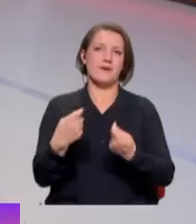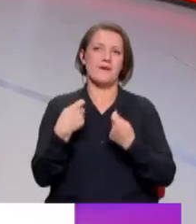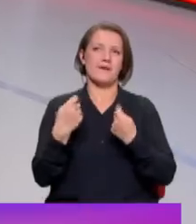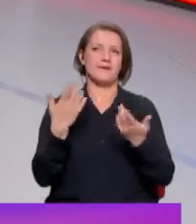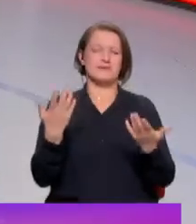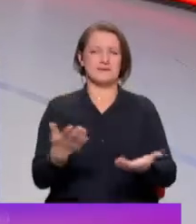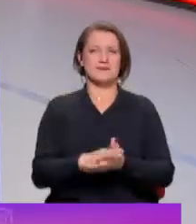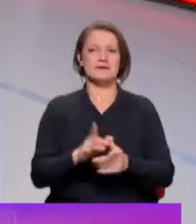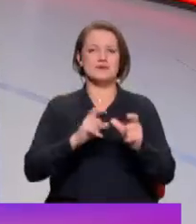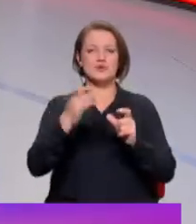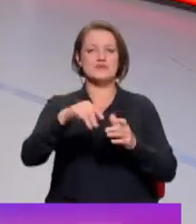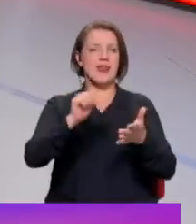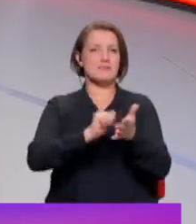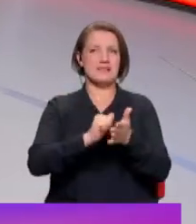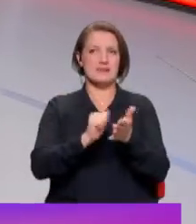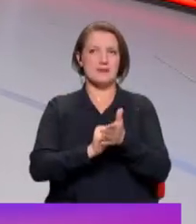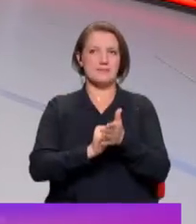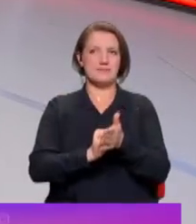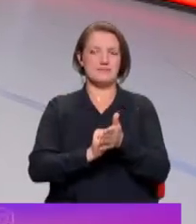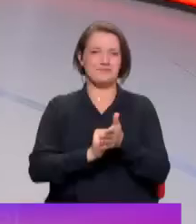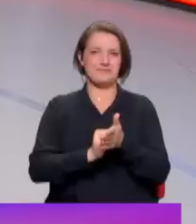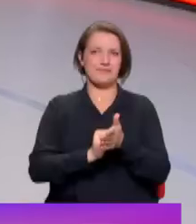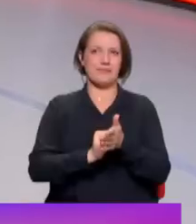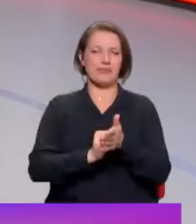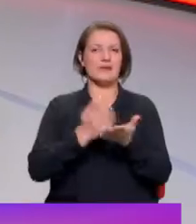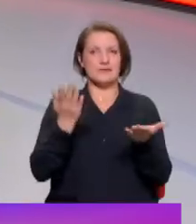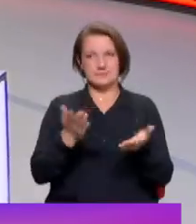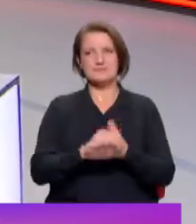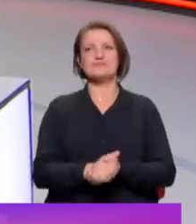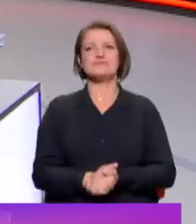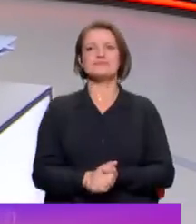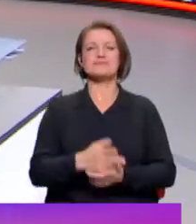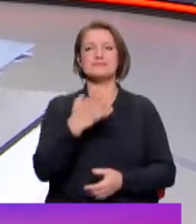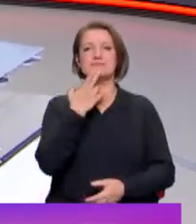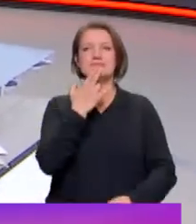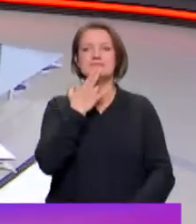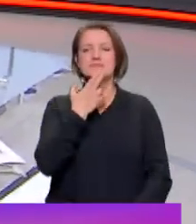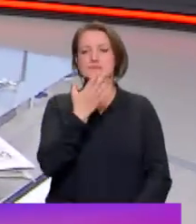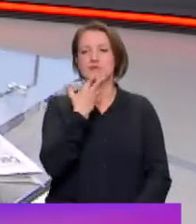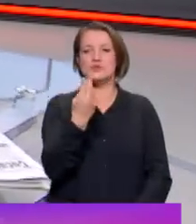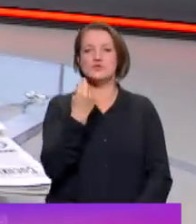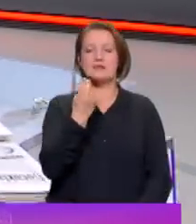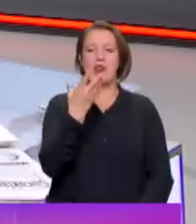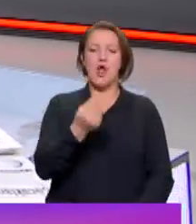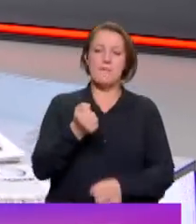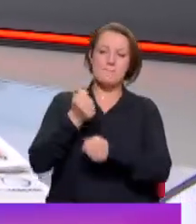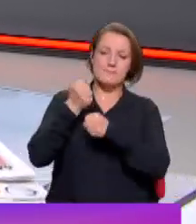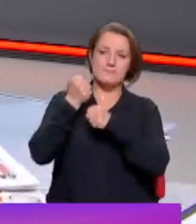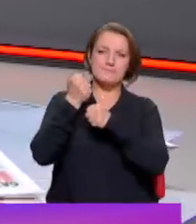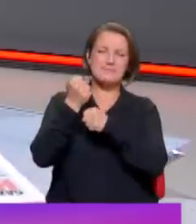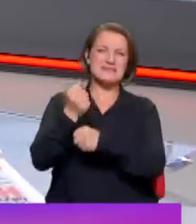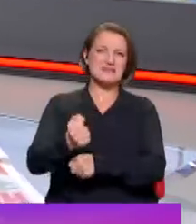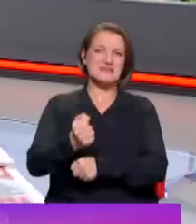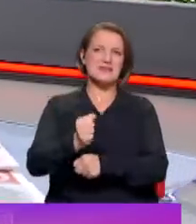harcıyor sosyal medya ana akım Medya kadına güzel olma baskısını